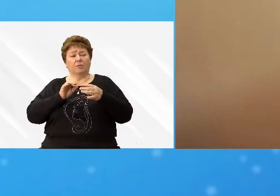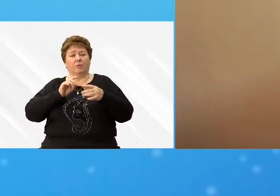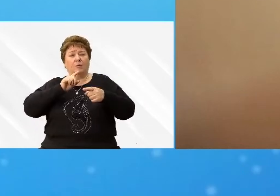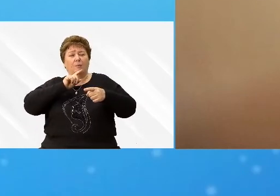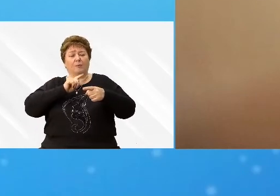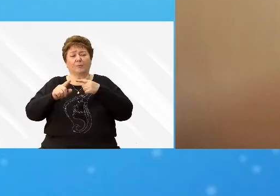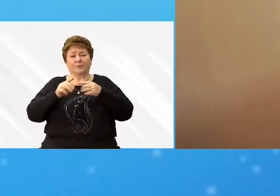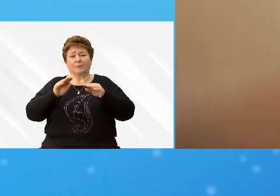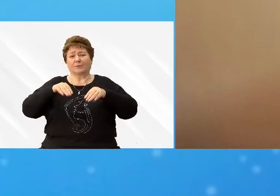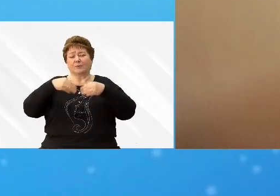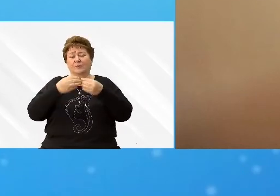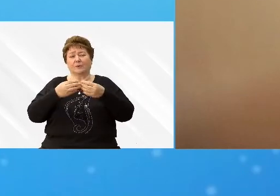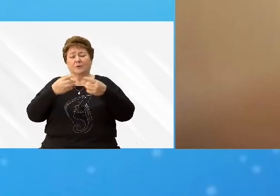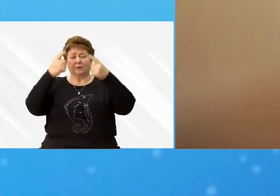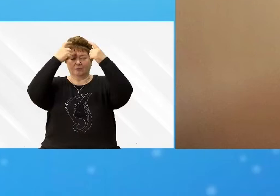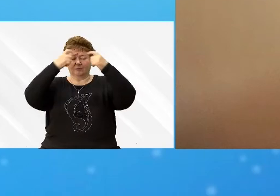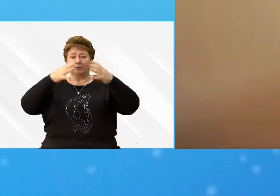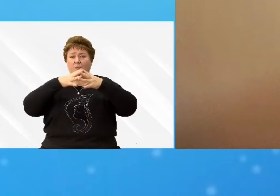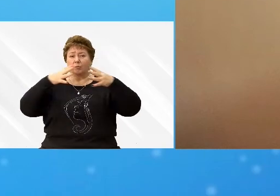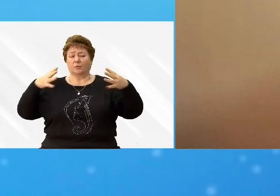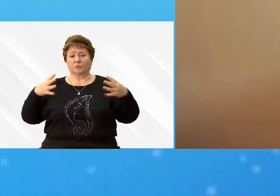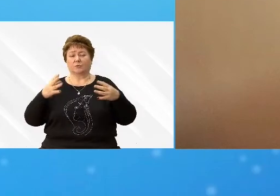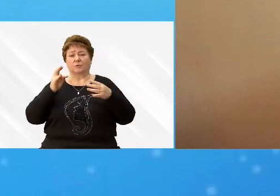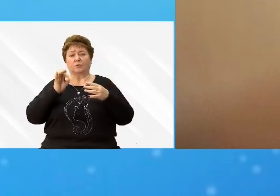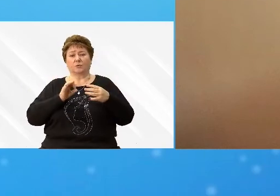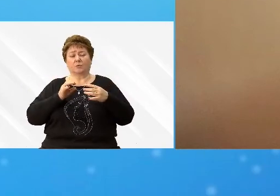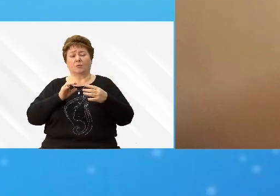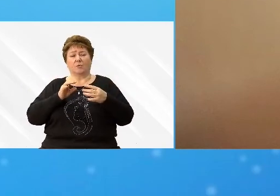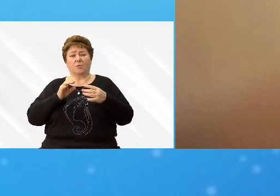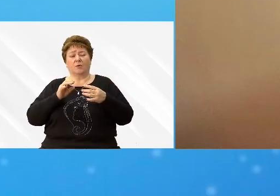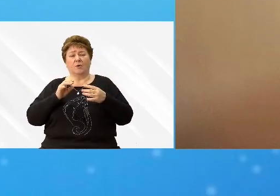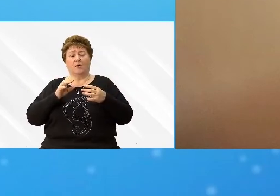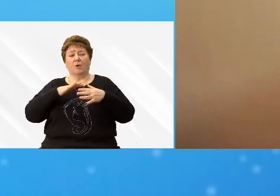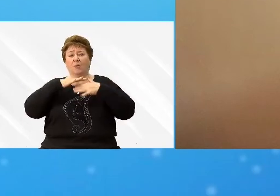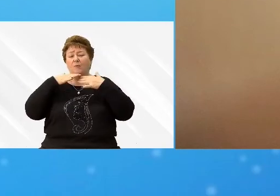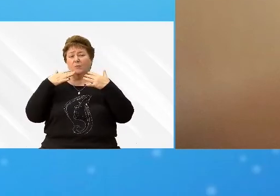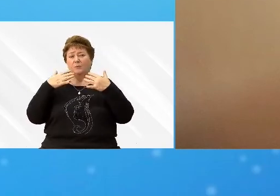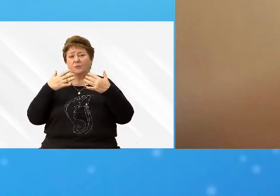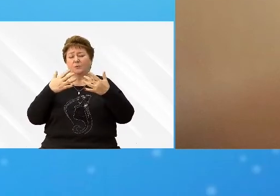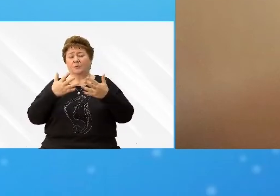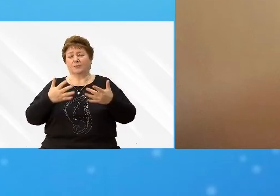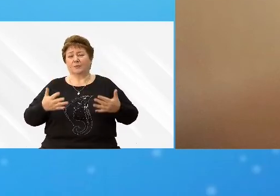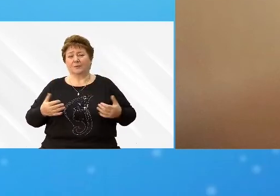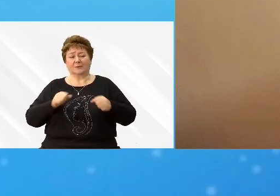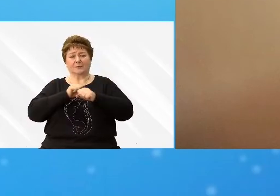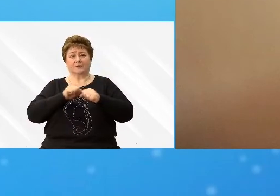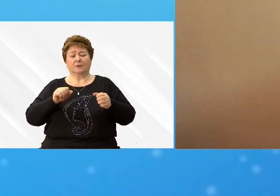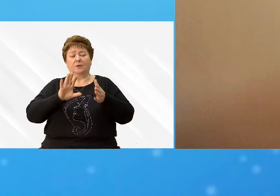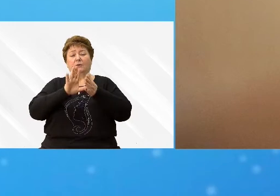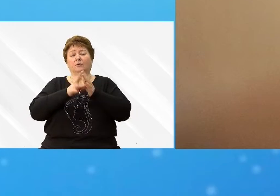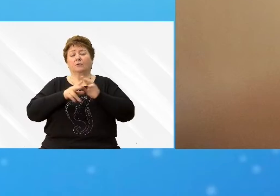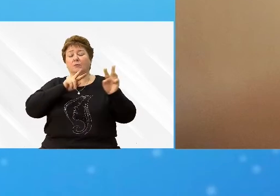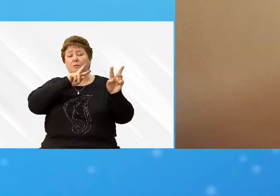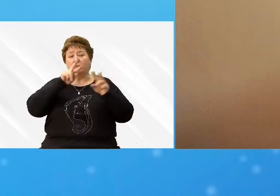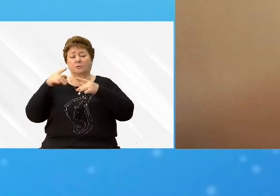представляет нам обширную информацию но злоупотреблять им не стоит длительный просмотр